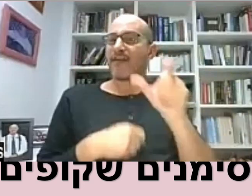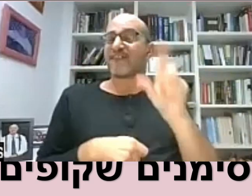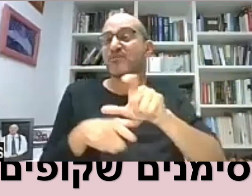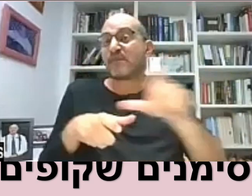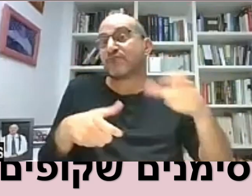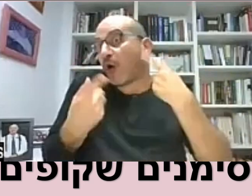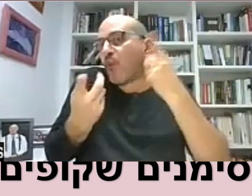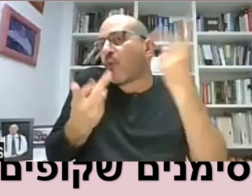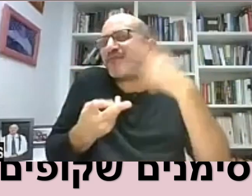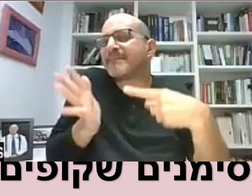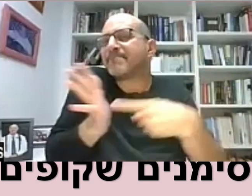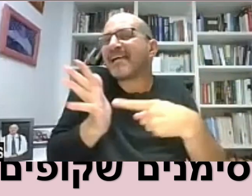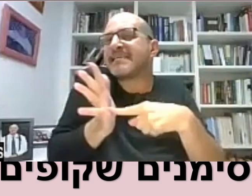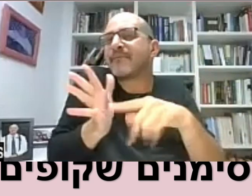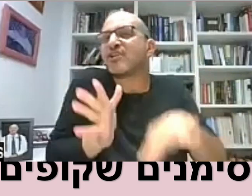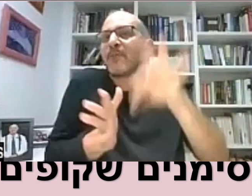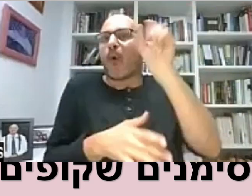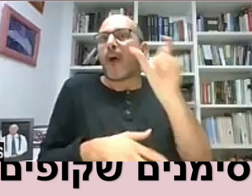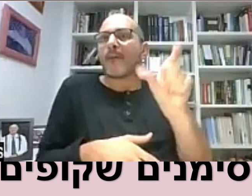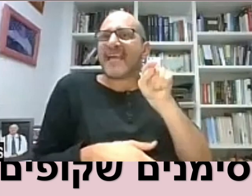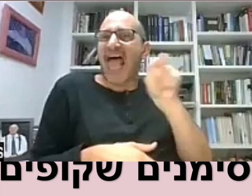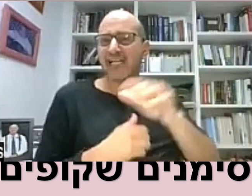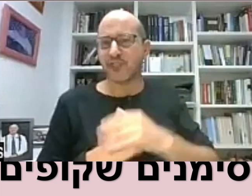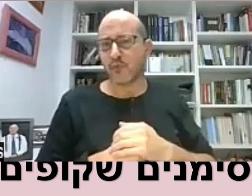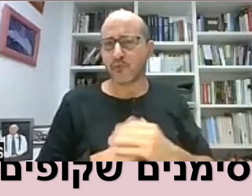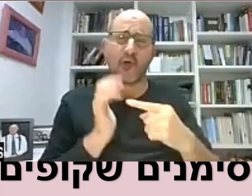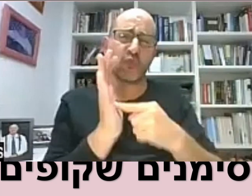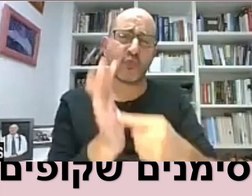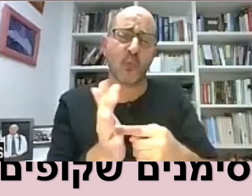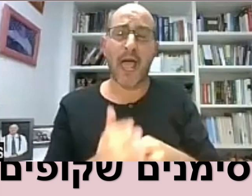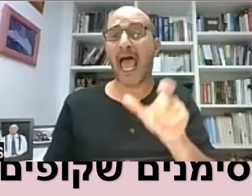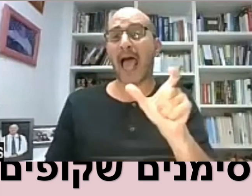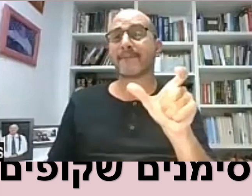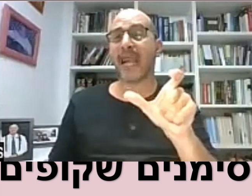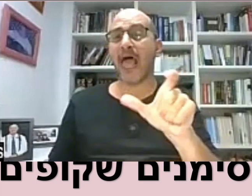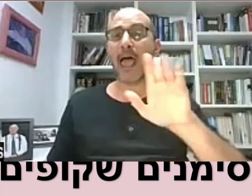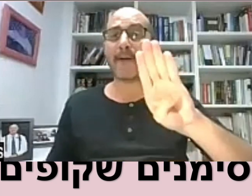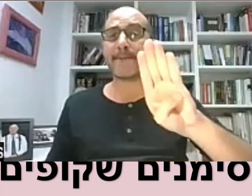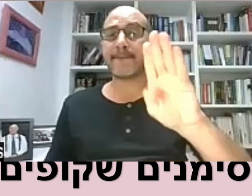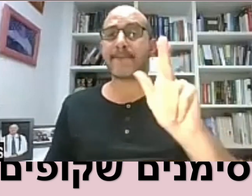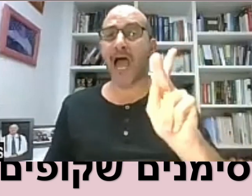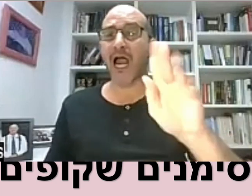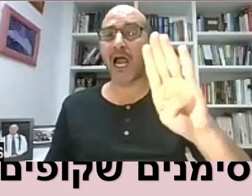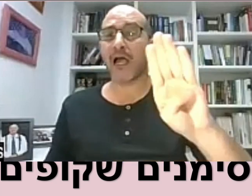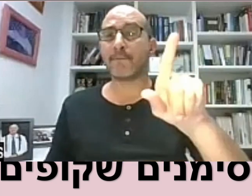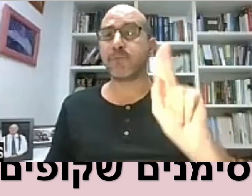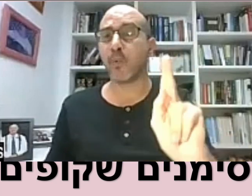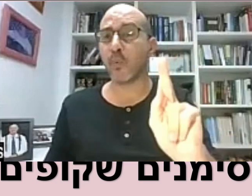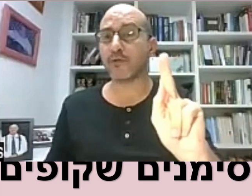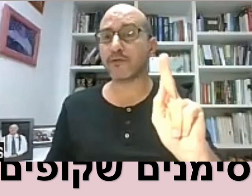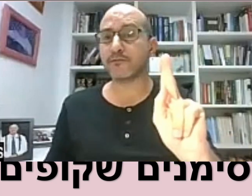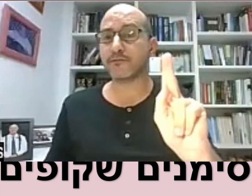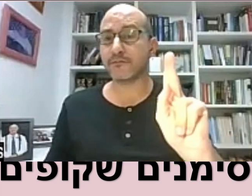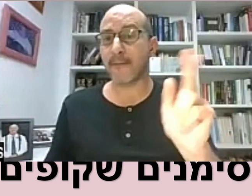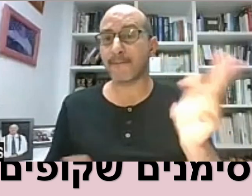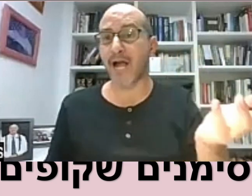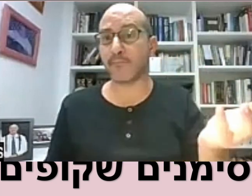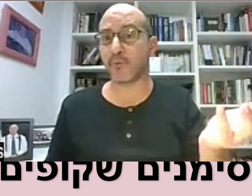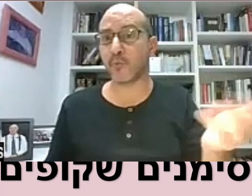את הסיבה מאיפה זה נובע, ויש מילים שאנחנו גם לא יודעים מה הסיבה שבחרו דווקא את המילה הזאת. לדוגמה המילה